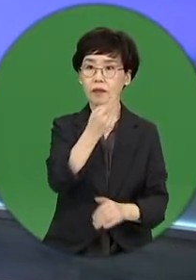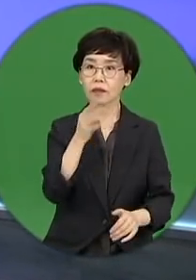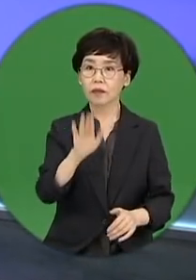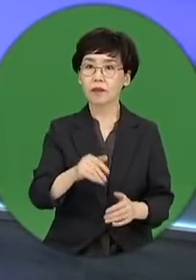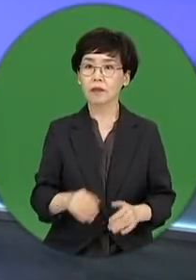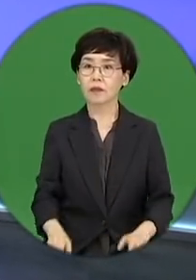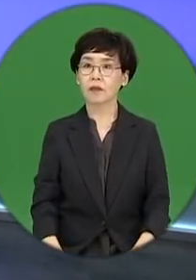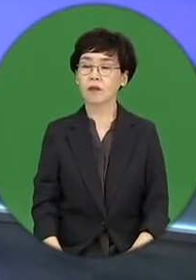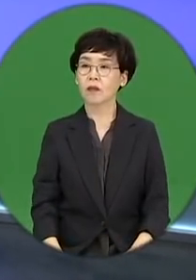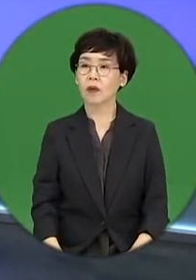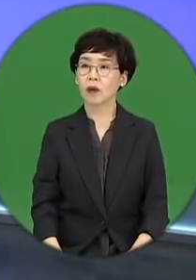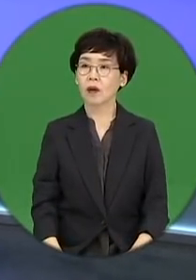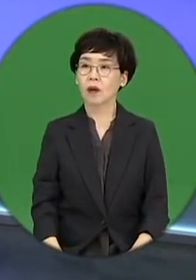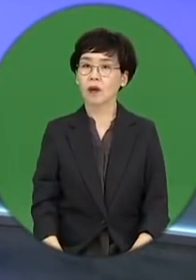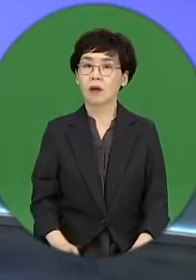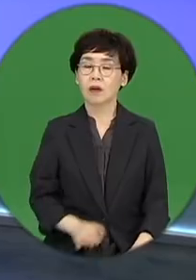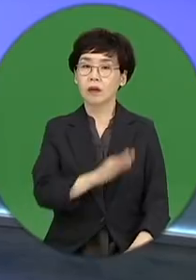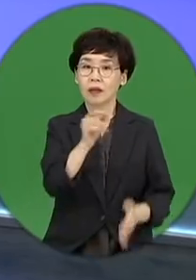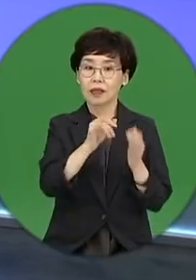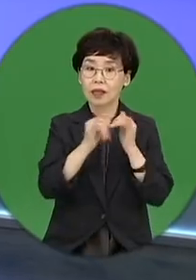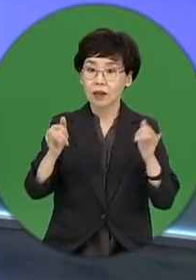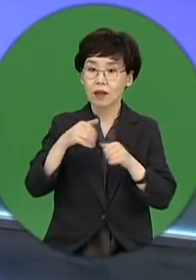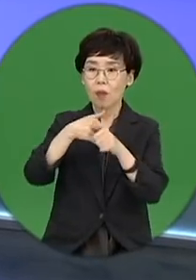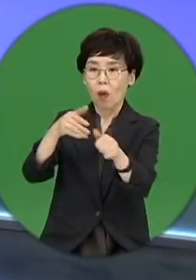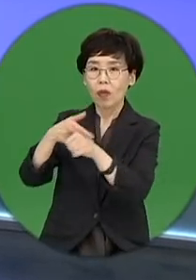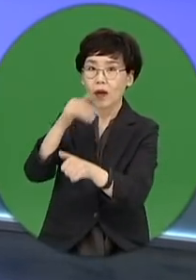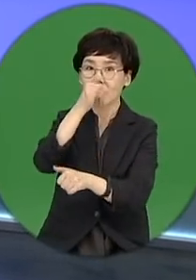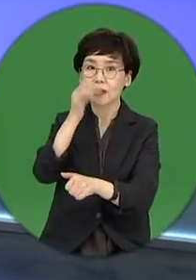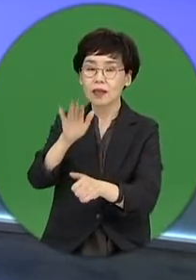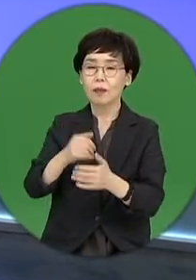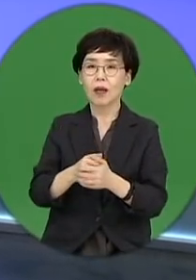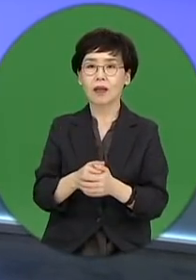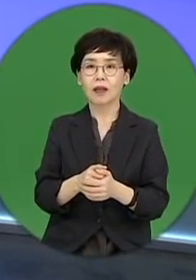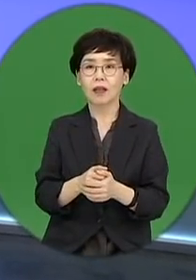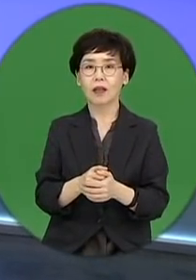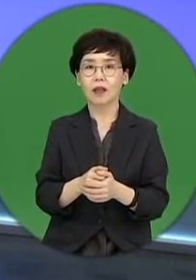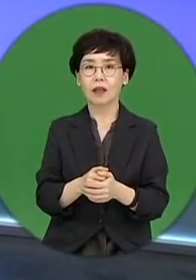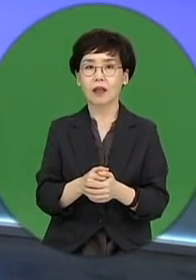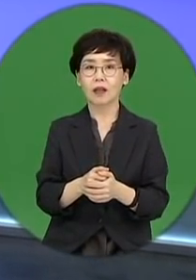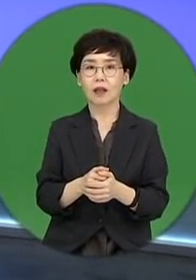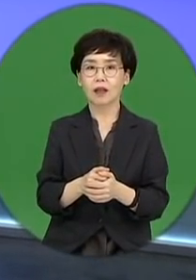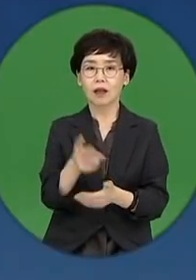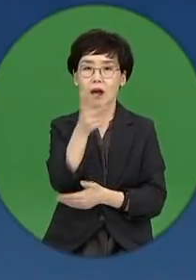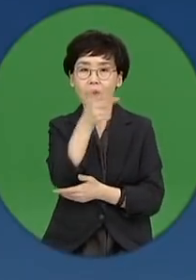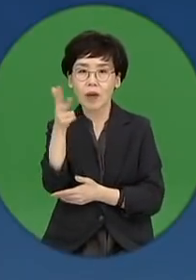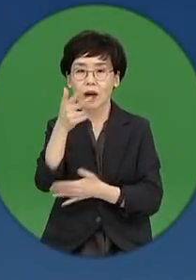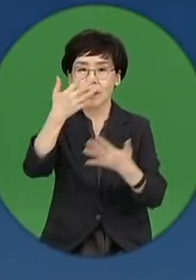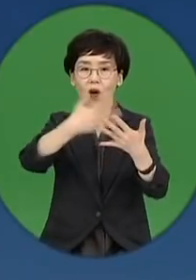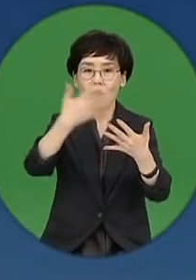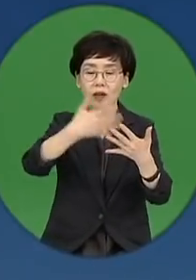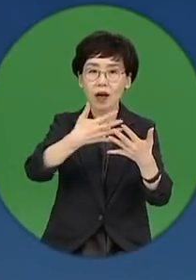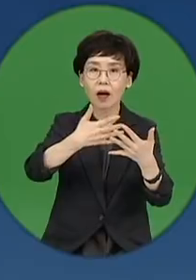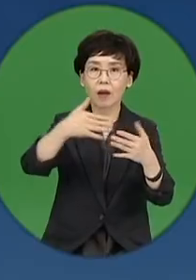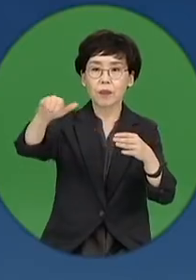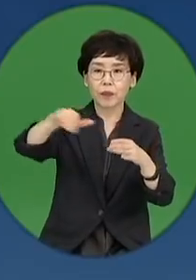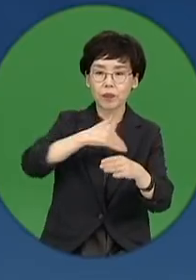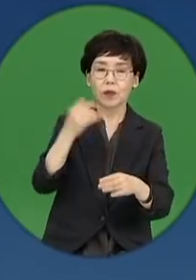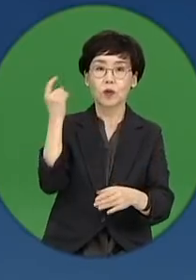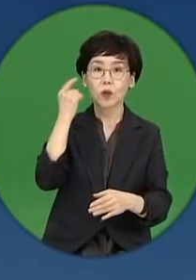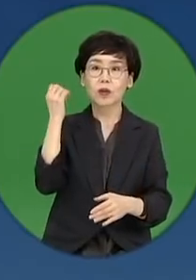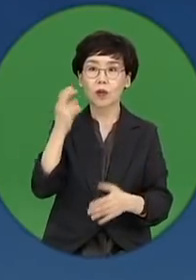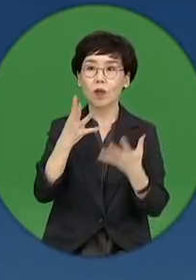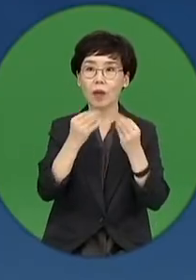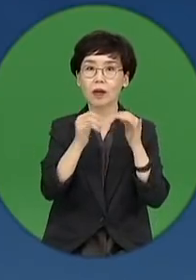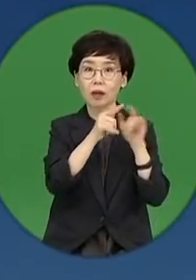사실은 현장에 기자들이 나가 있습니다만 이 취재 기자들, 카메라 기자들이 보내는 영상, 소식뿐 아니라 요즘은 많은 분들이